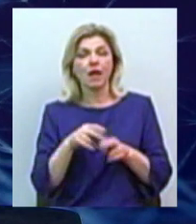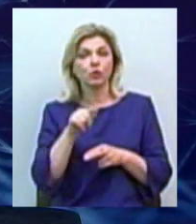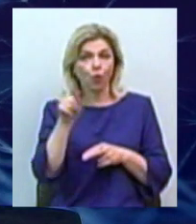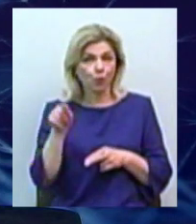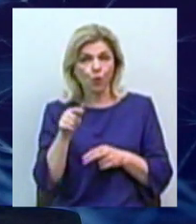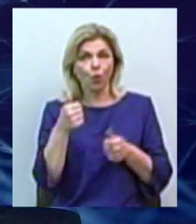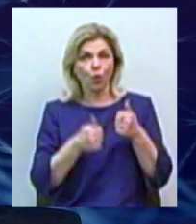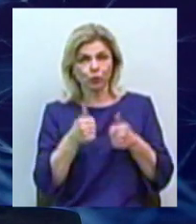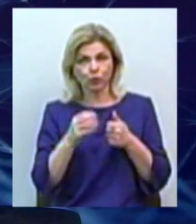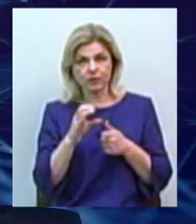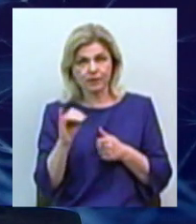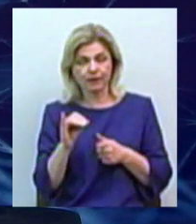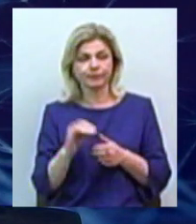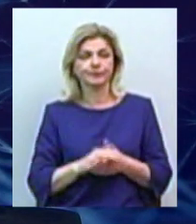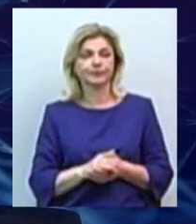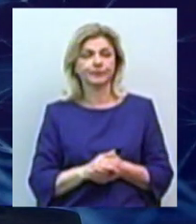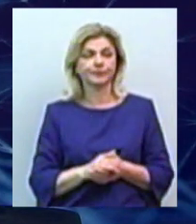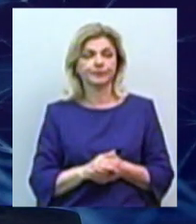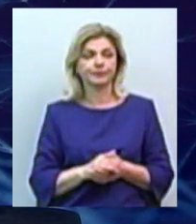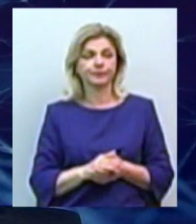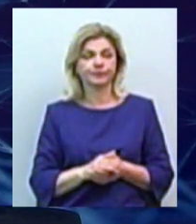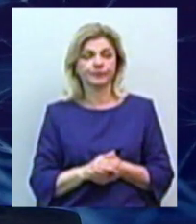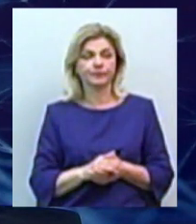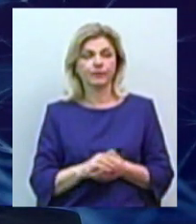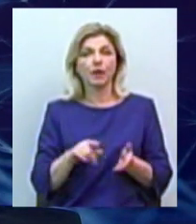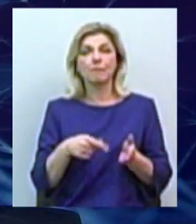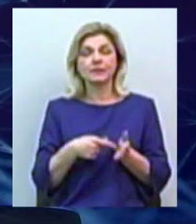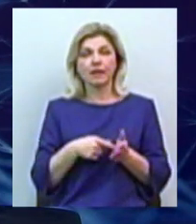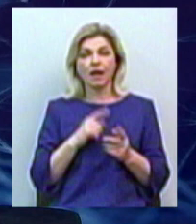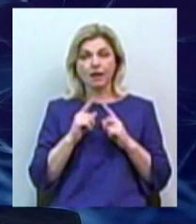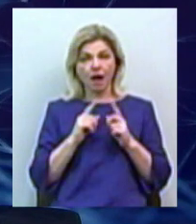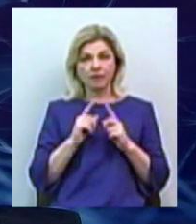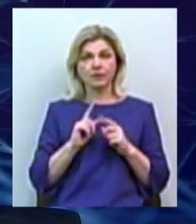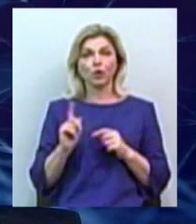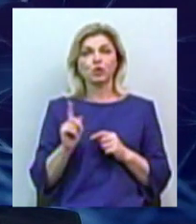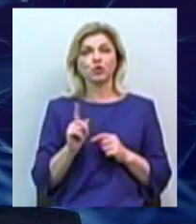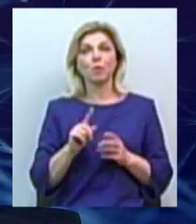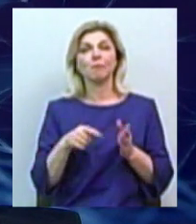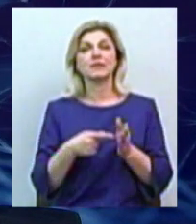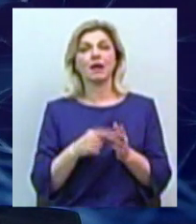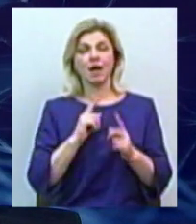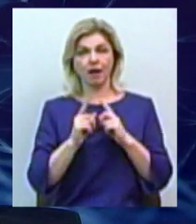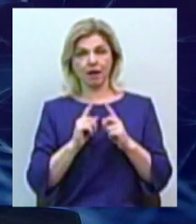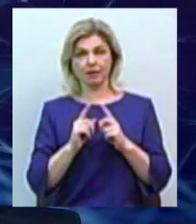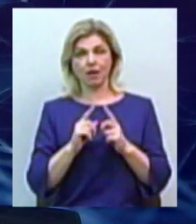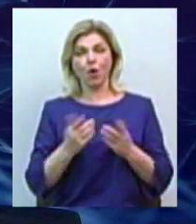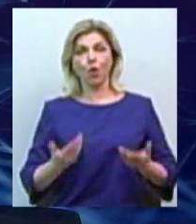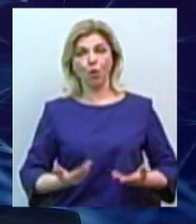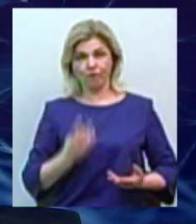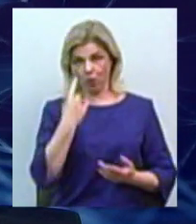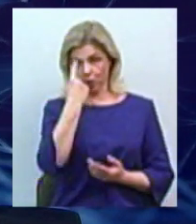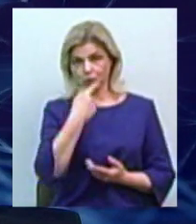у якоїсь офшорній компанії, а міській раді. Тобто, щоб міська рада в особі комунального,